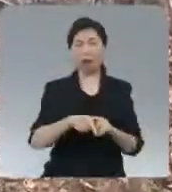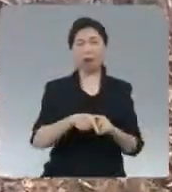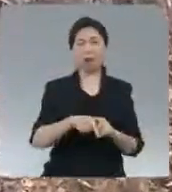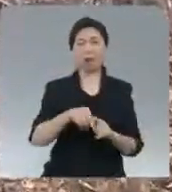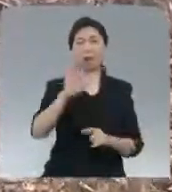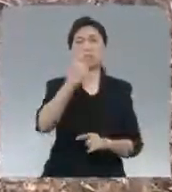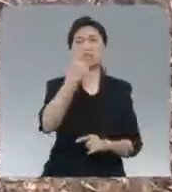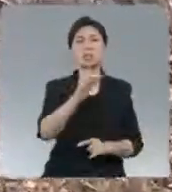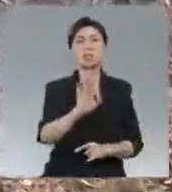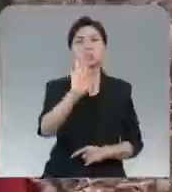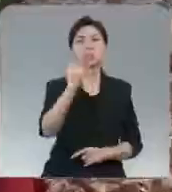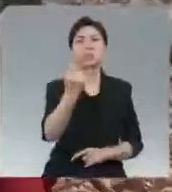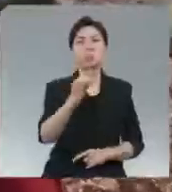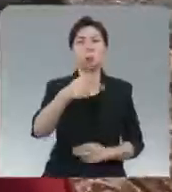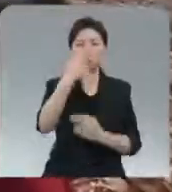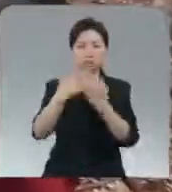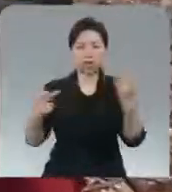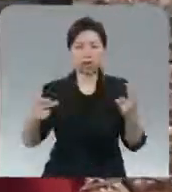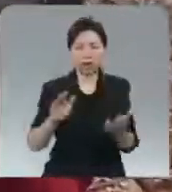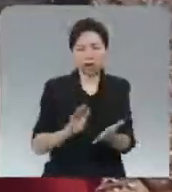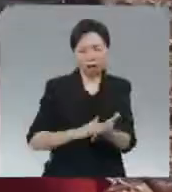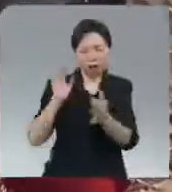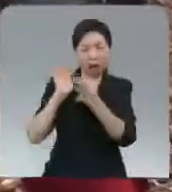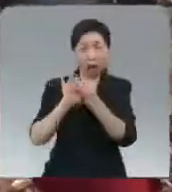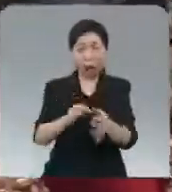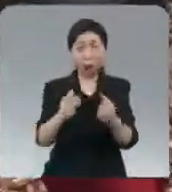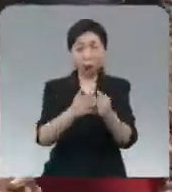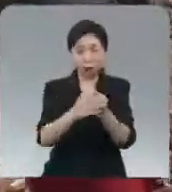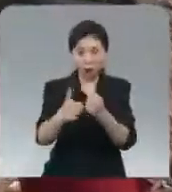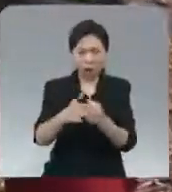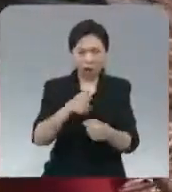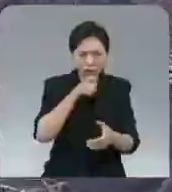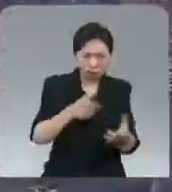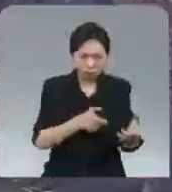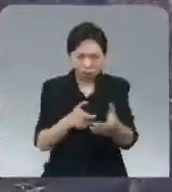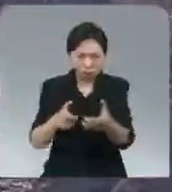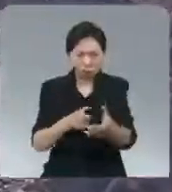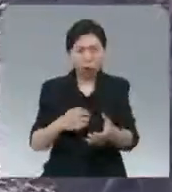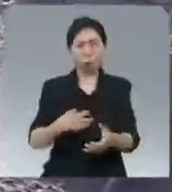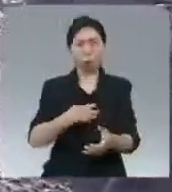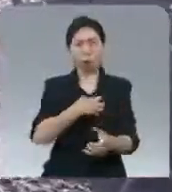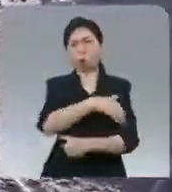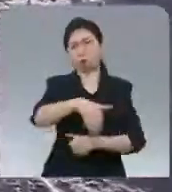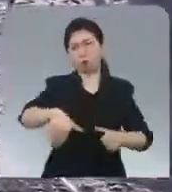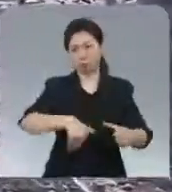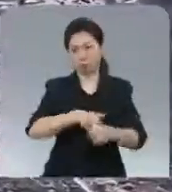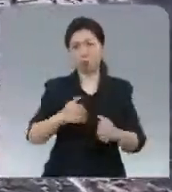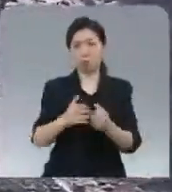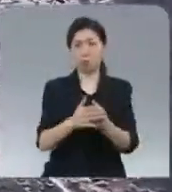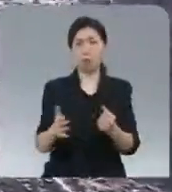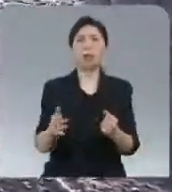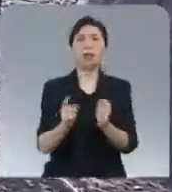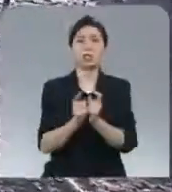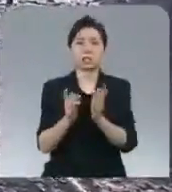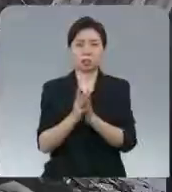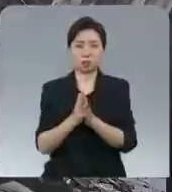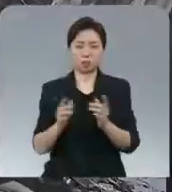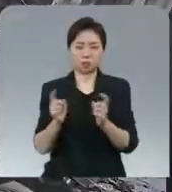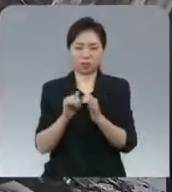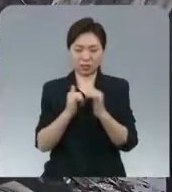экстренные службы средоточие все усилия на тушение огня приближавшегося к частному сектору